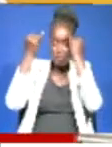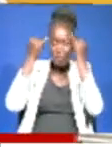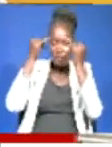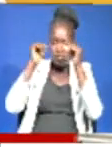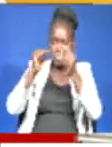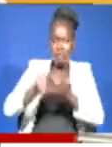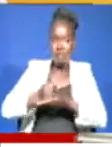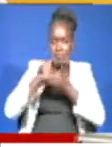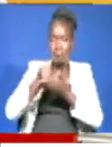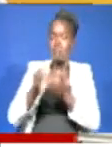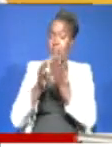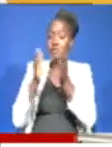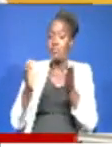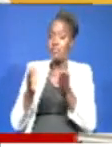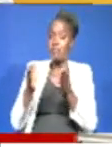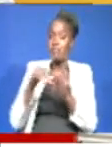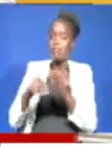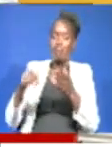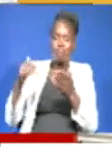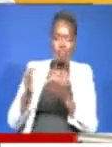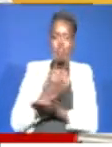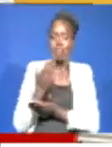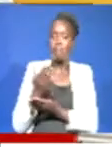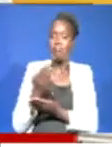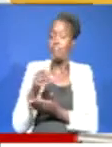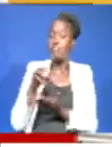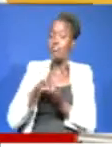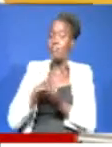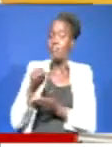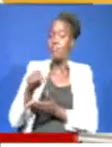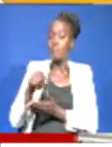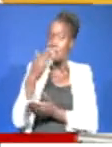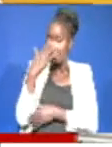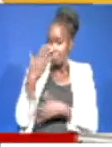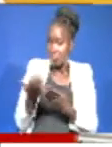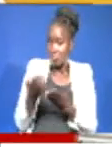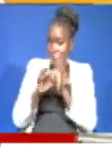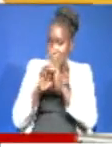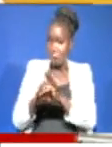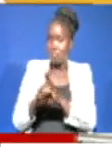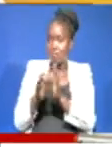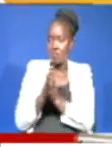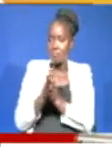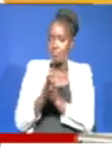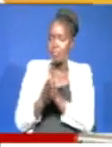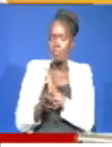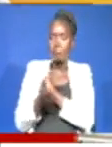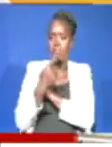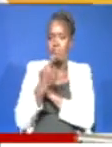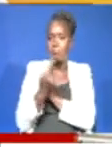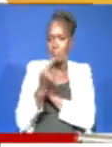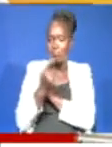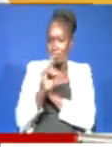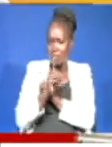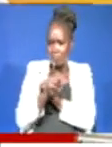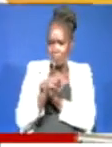ikatusaidia pakubwa katika kupambana na hali hii. Kivipi? Kwa vile kama vile tumesema tahadhari ambazo zinatolewa za